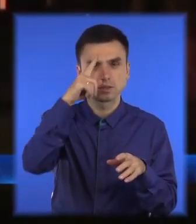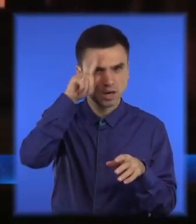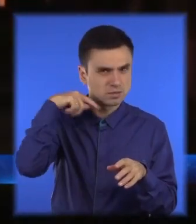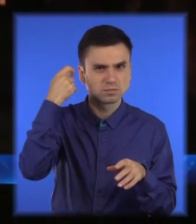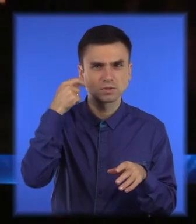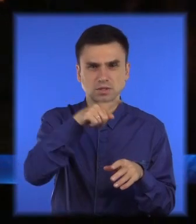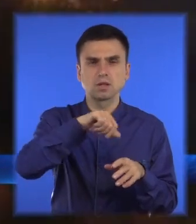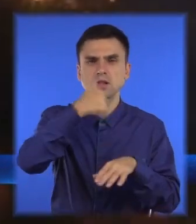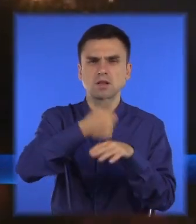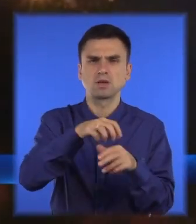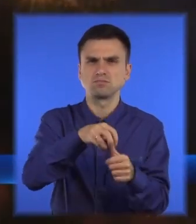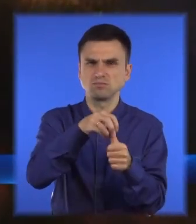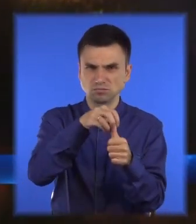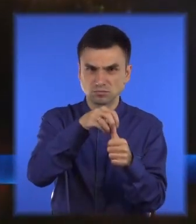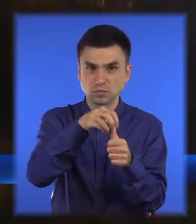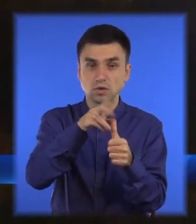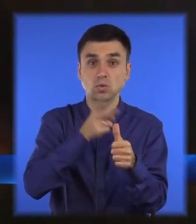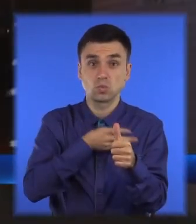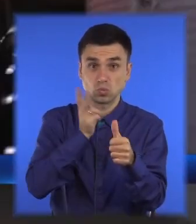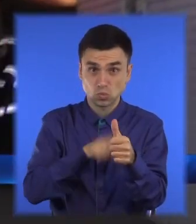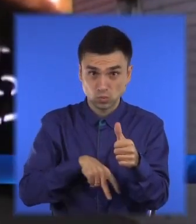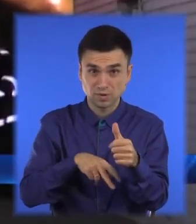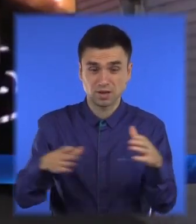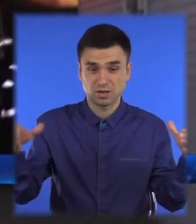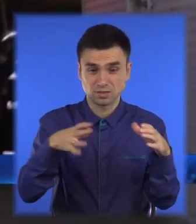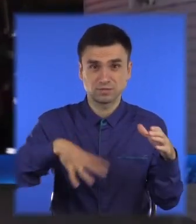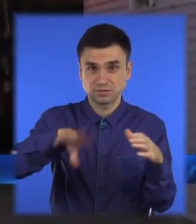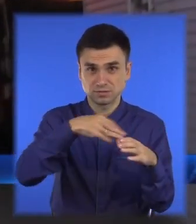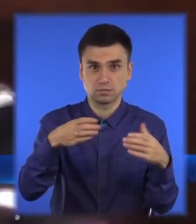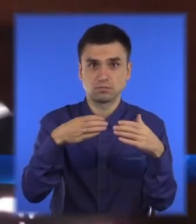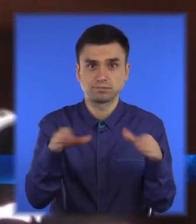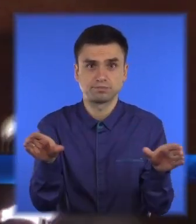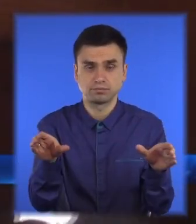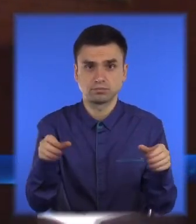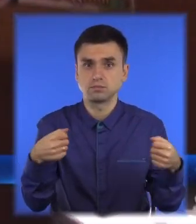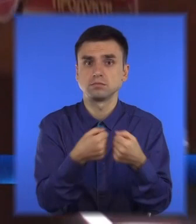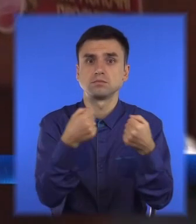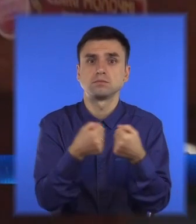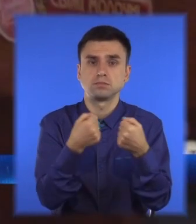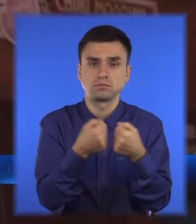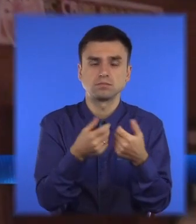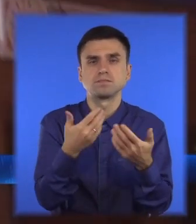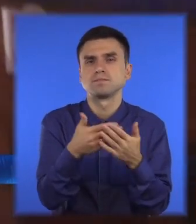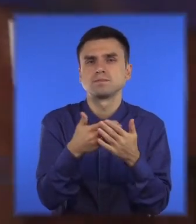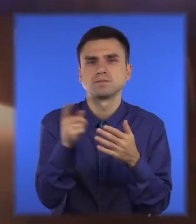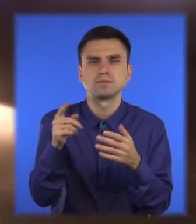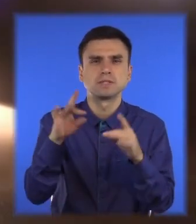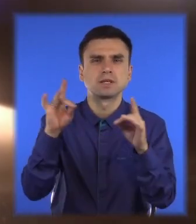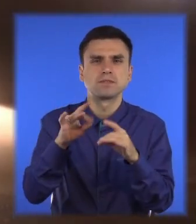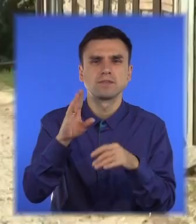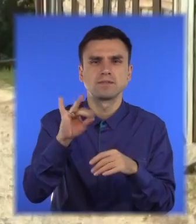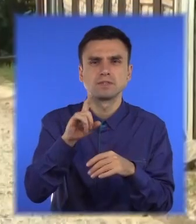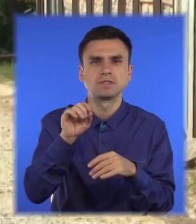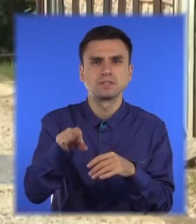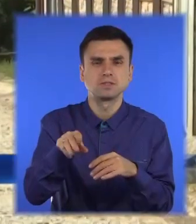Ейвазова. Протистояння загострилося в липні цього року. Тоді у кафе «Візит» на Петра Калнишевського сталася масштабна